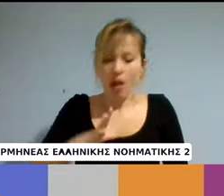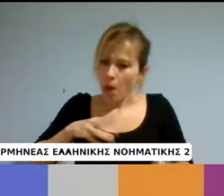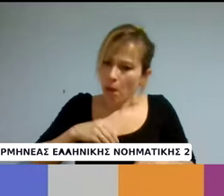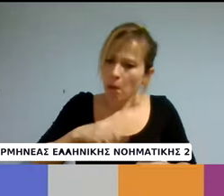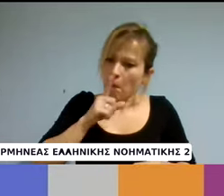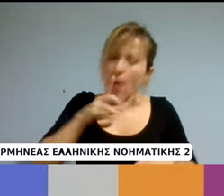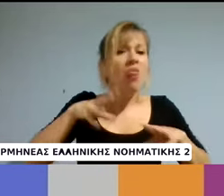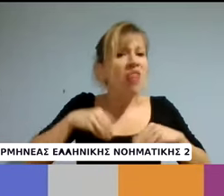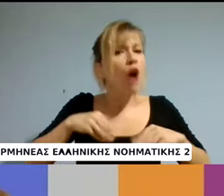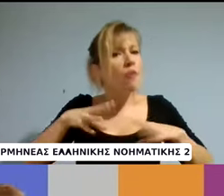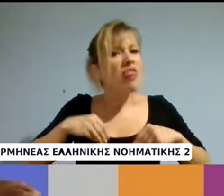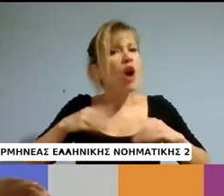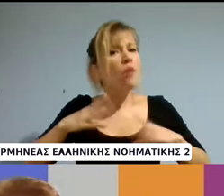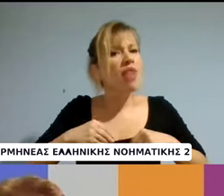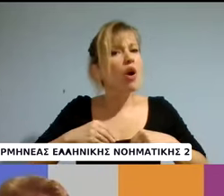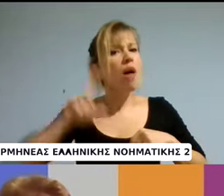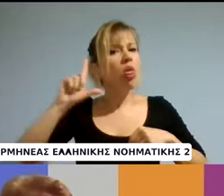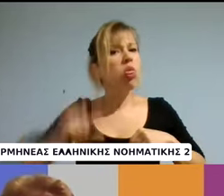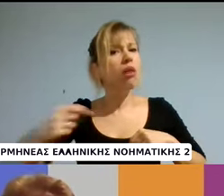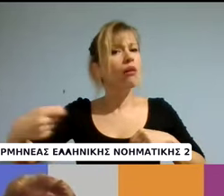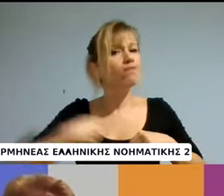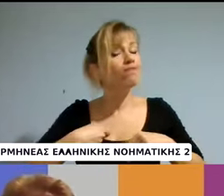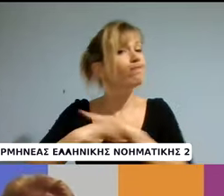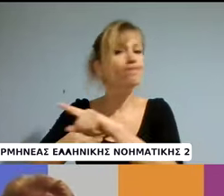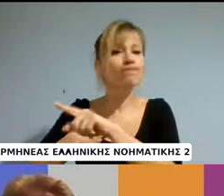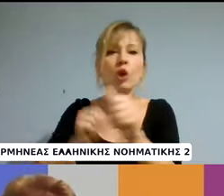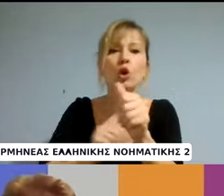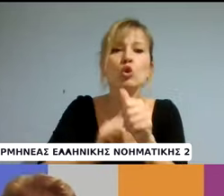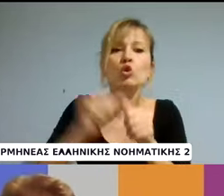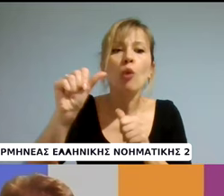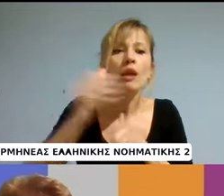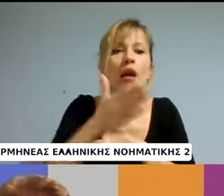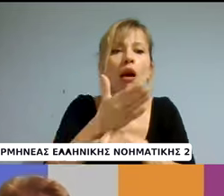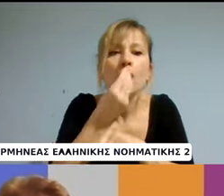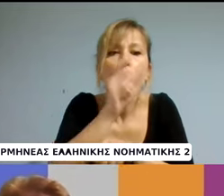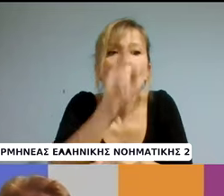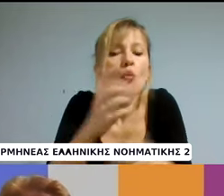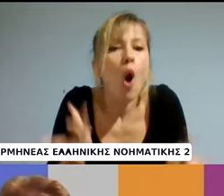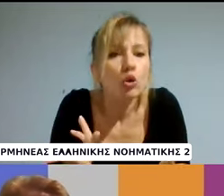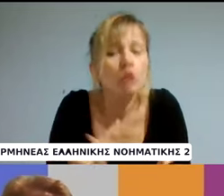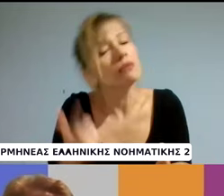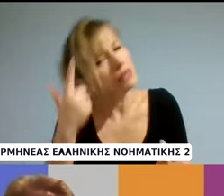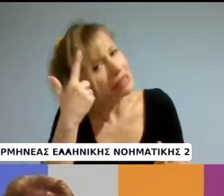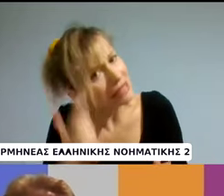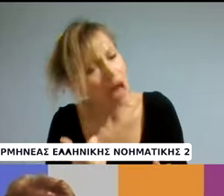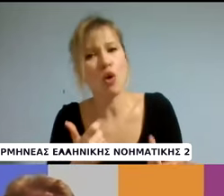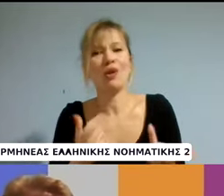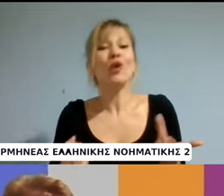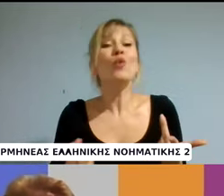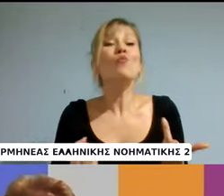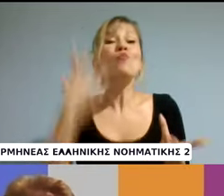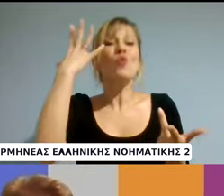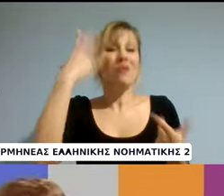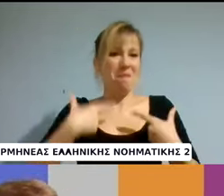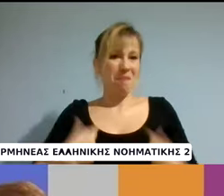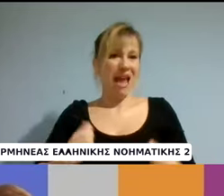αθροίζει έναν αξιοπρεπή μισθό μέσα στο μήνα. Και να πω και το εξής. Αντιλαμβάνομαι την ανάγκη νέων μεταφραστών